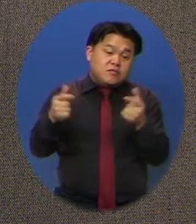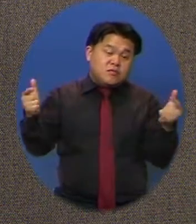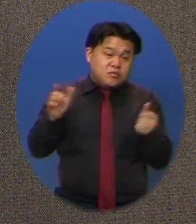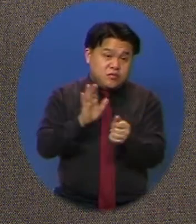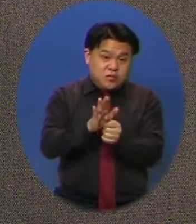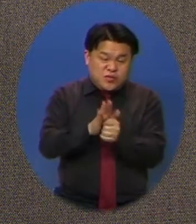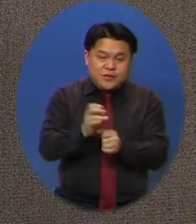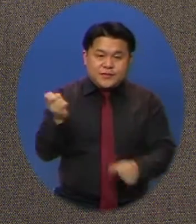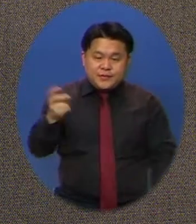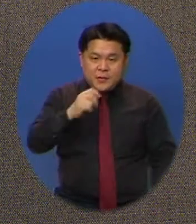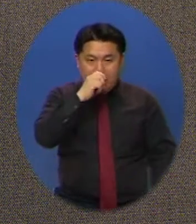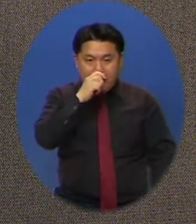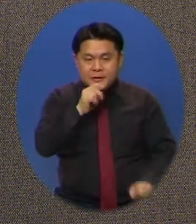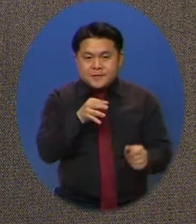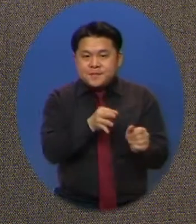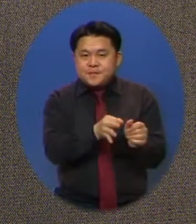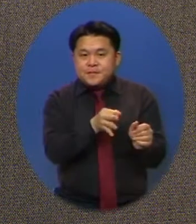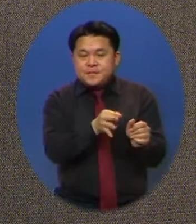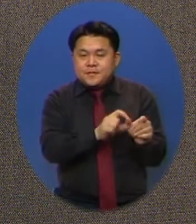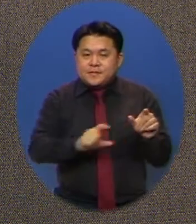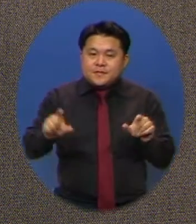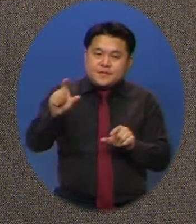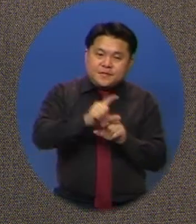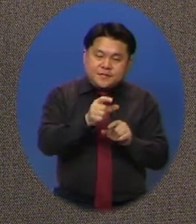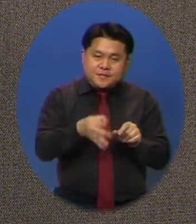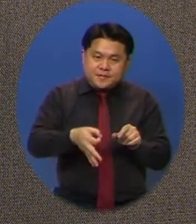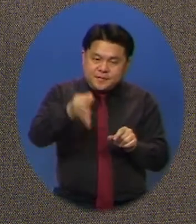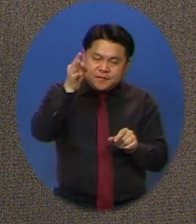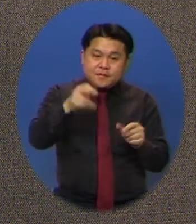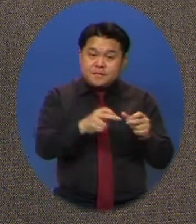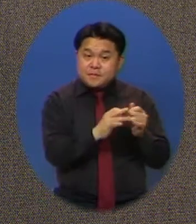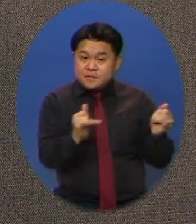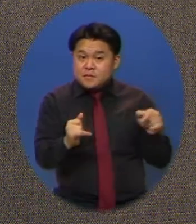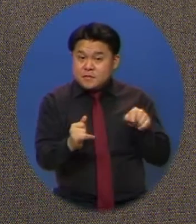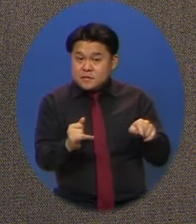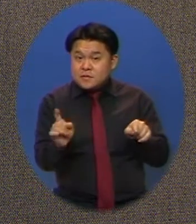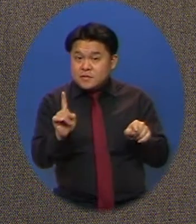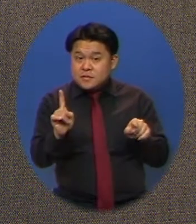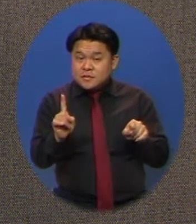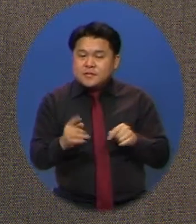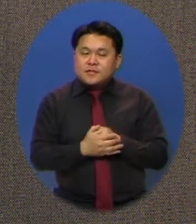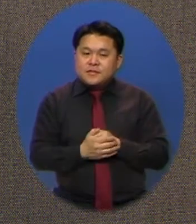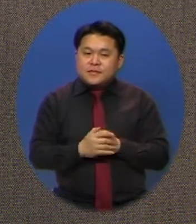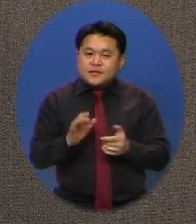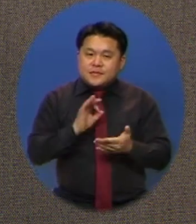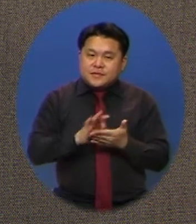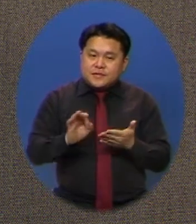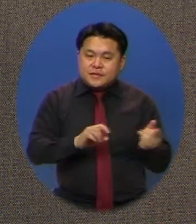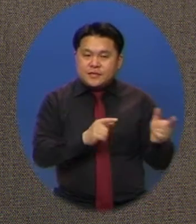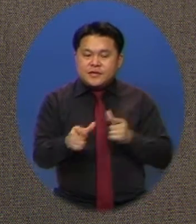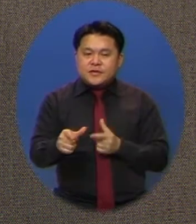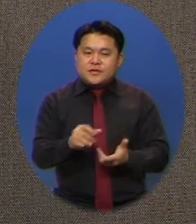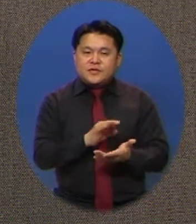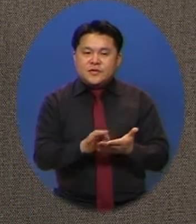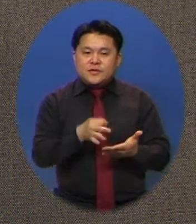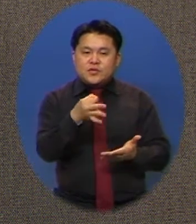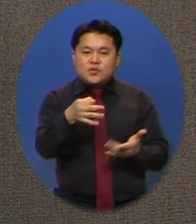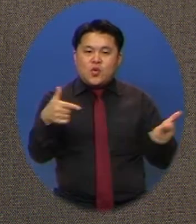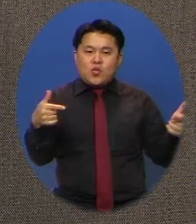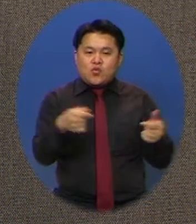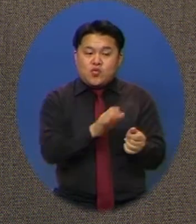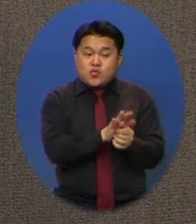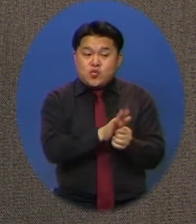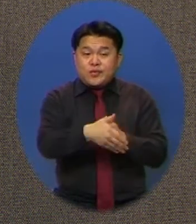확대하고 지원금도 더 인상을 해서 우리 장애인들의 보장구 사용에 따른 어떤 비용을